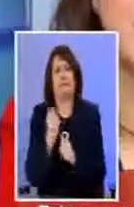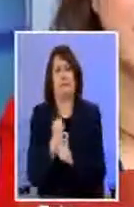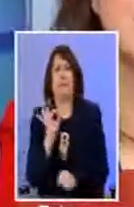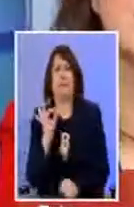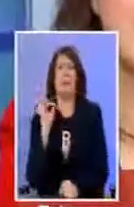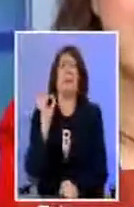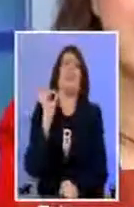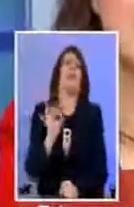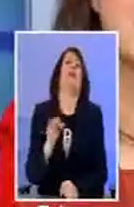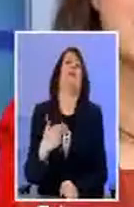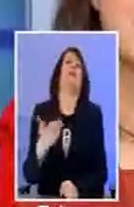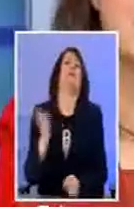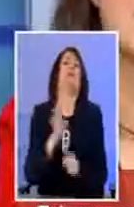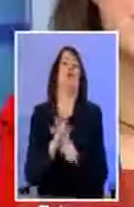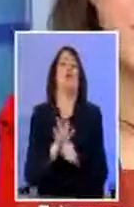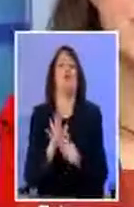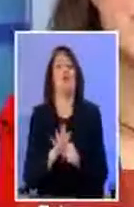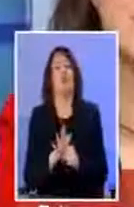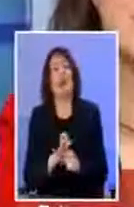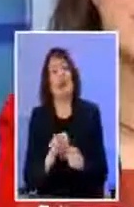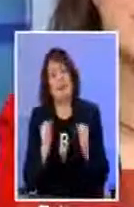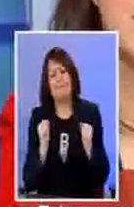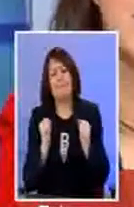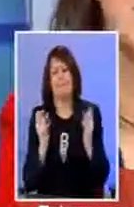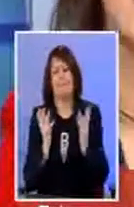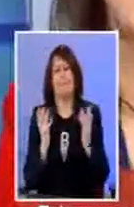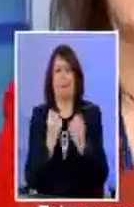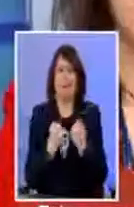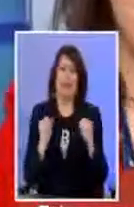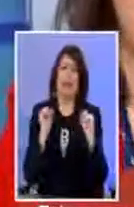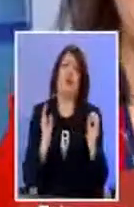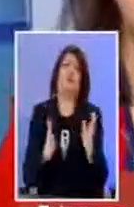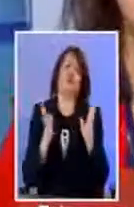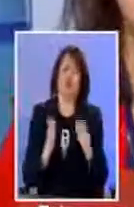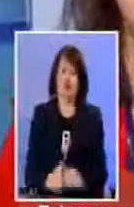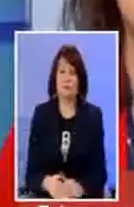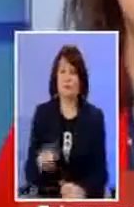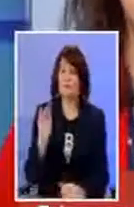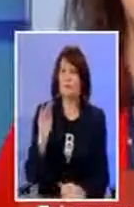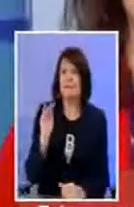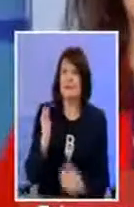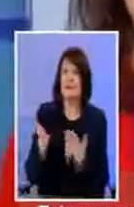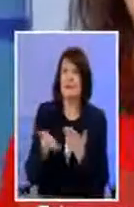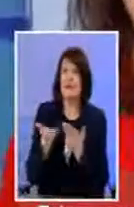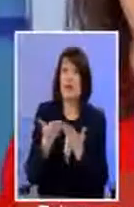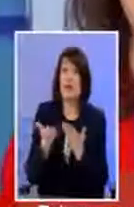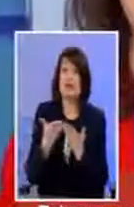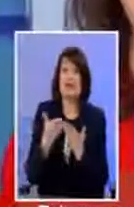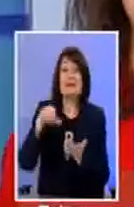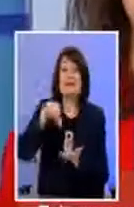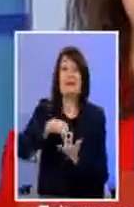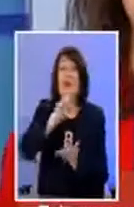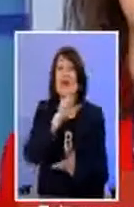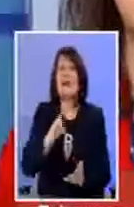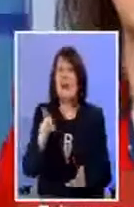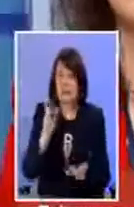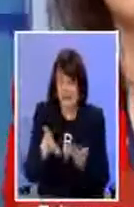ένα, τουλάχιστον για μένα, ανεκτό επίπεδο ανεξαρτησίας. Πόσο σας βοήθησε το ότι ζείτε σε αυτή την πόλη που ζείτε?